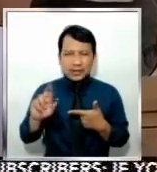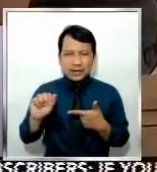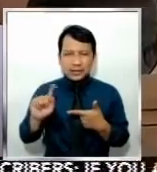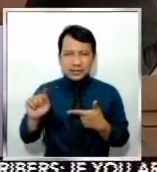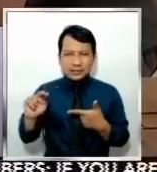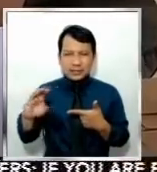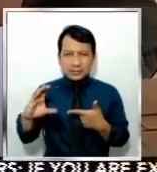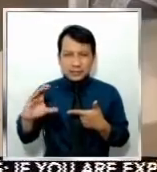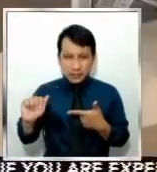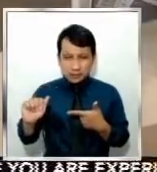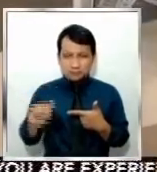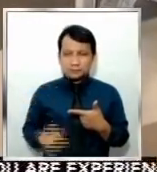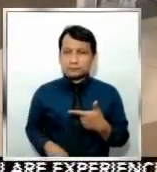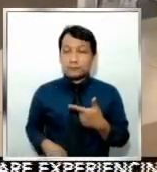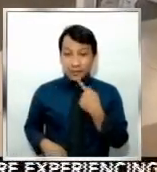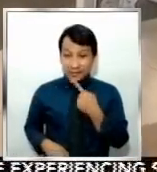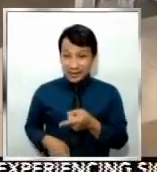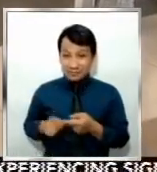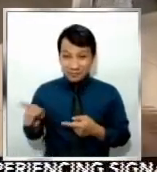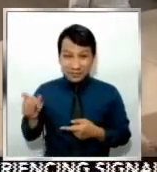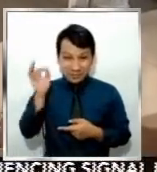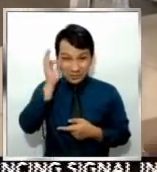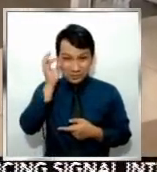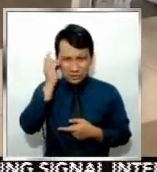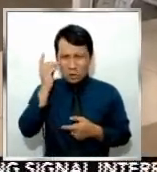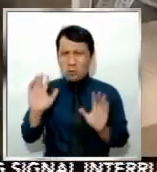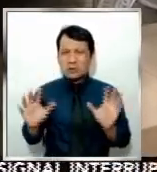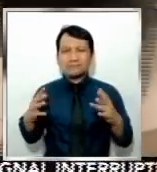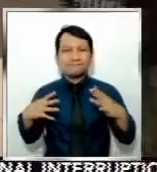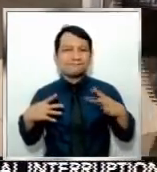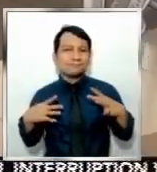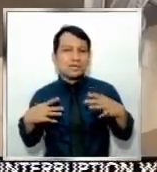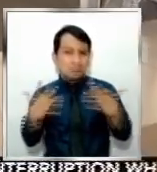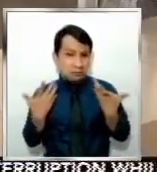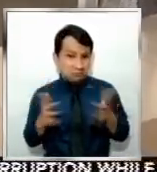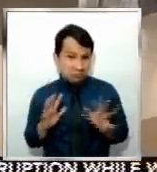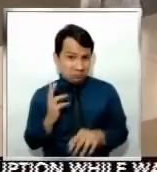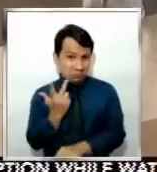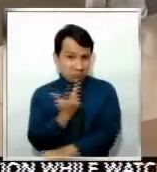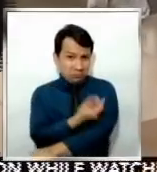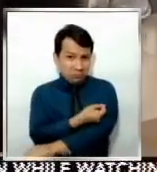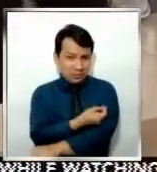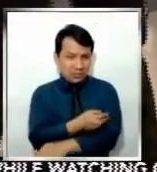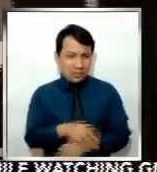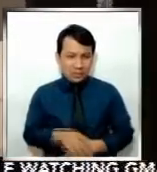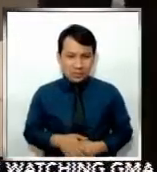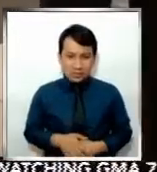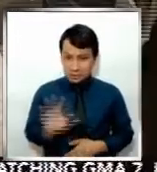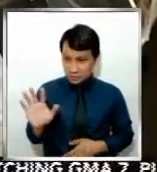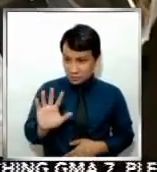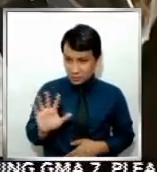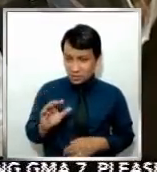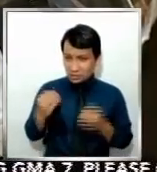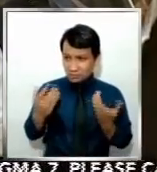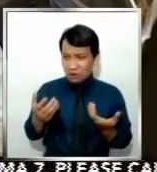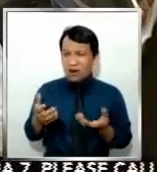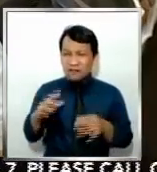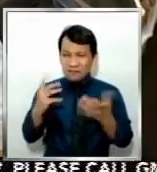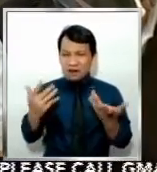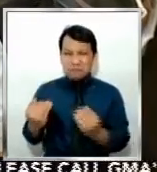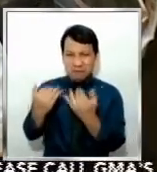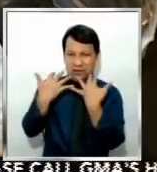huwag maging kampante kahit nabakunahan na kontra COVID. Hindi lang kayo magkakasakit ng malubha. Hindi lang